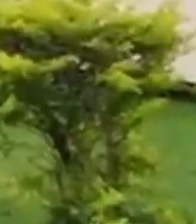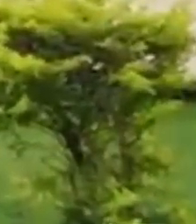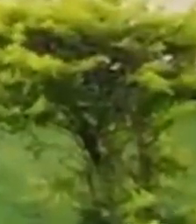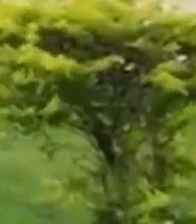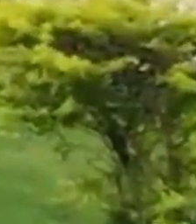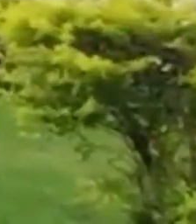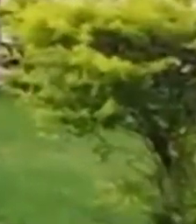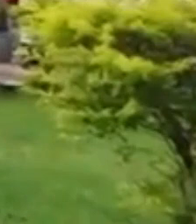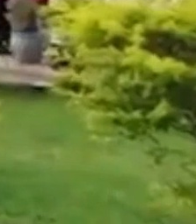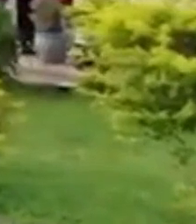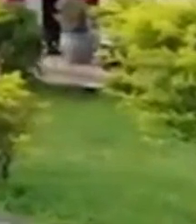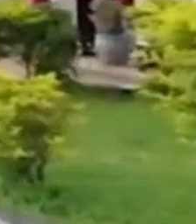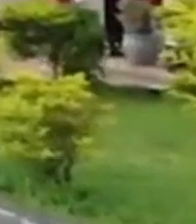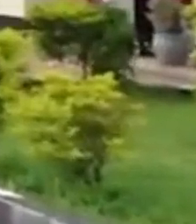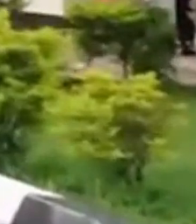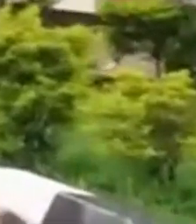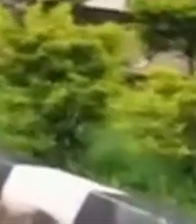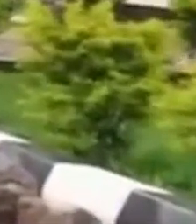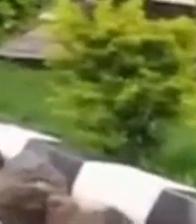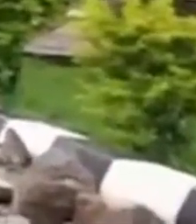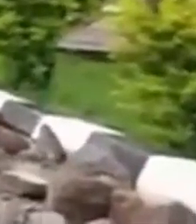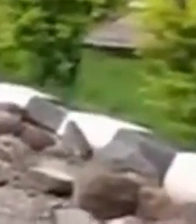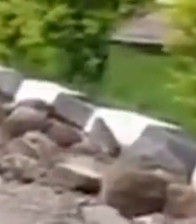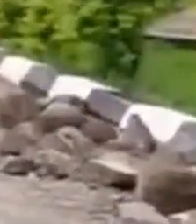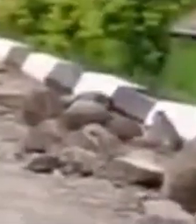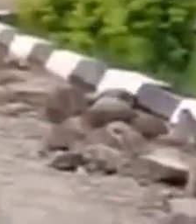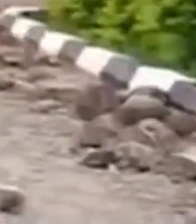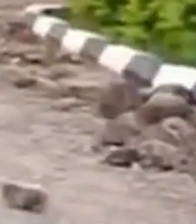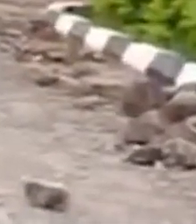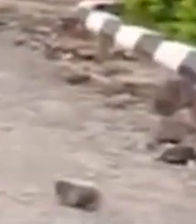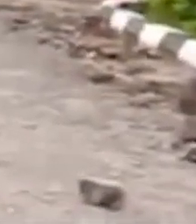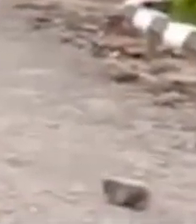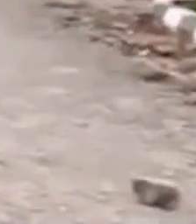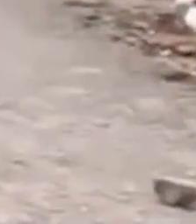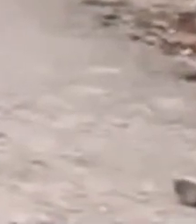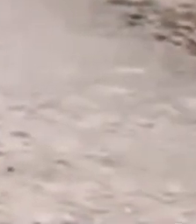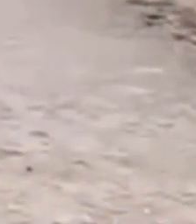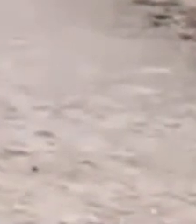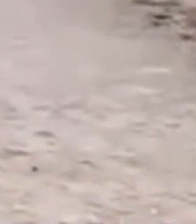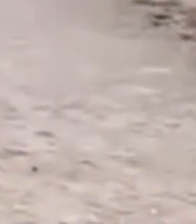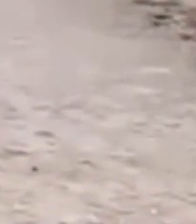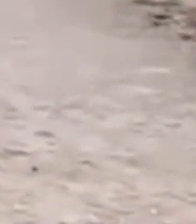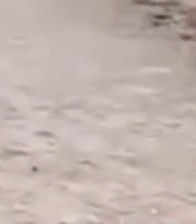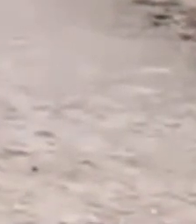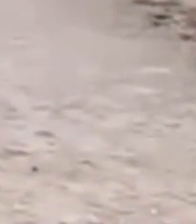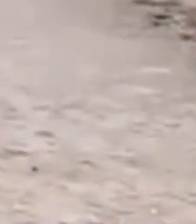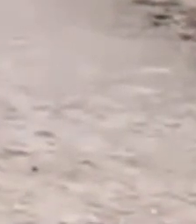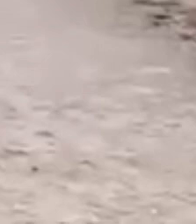0735-900-907 na 0755-900-905.